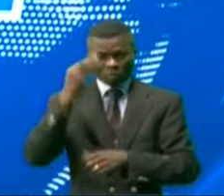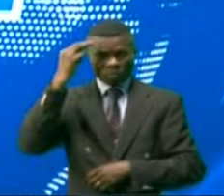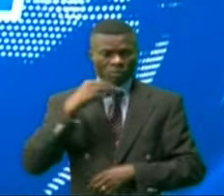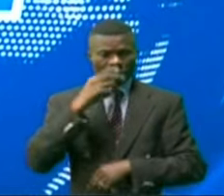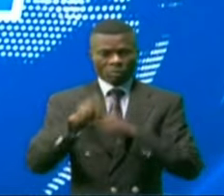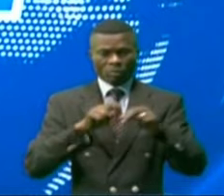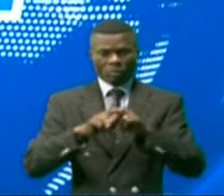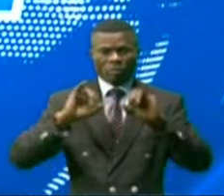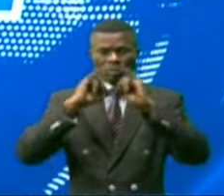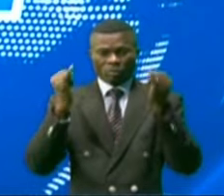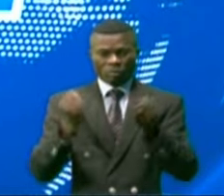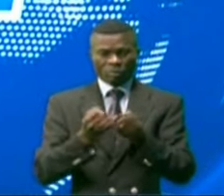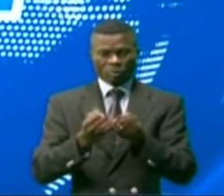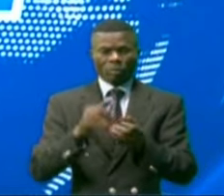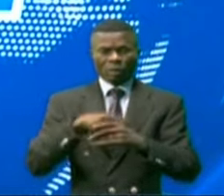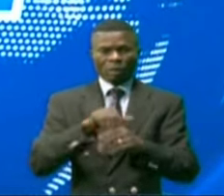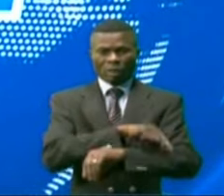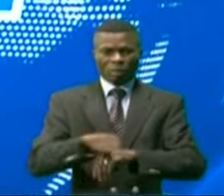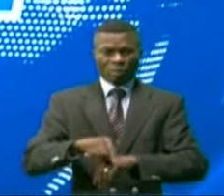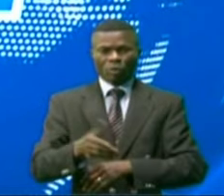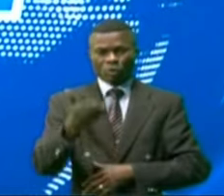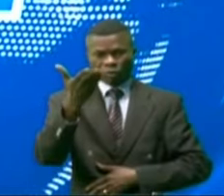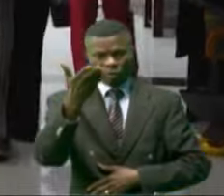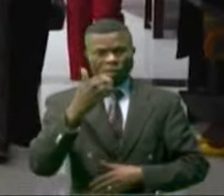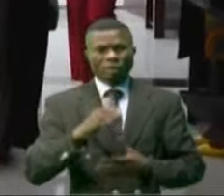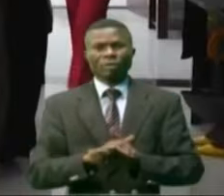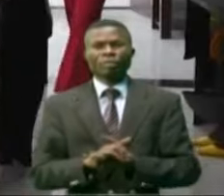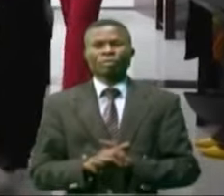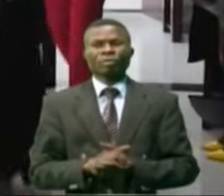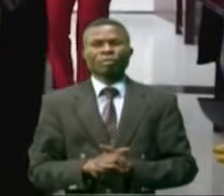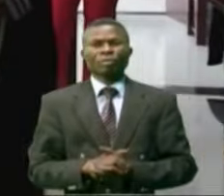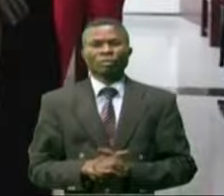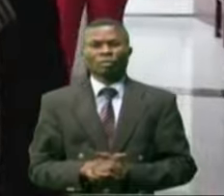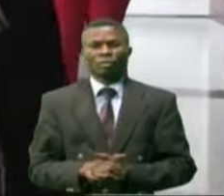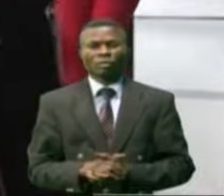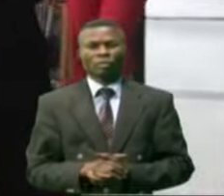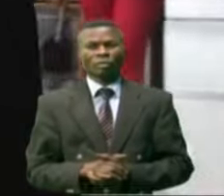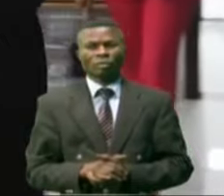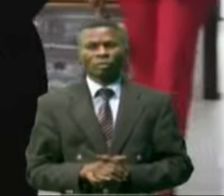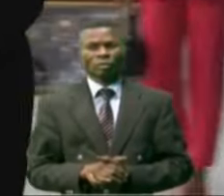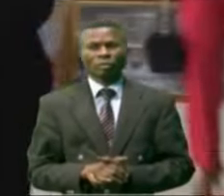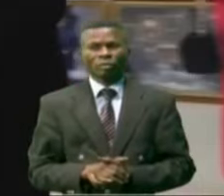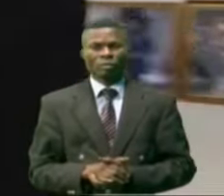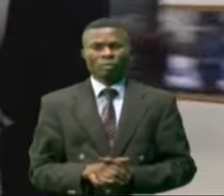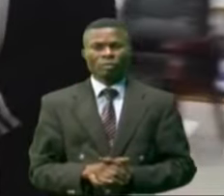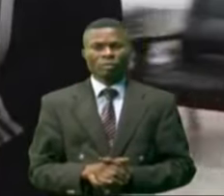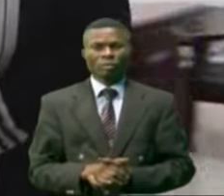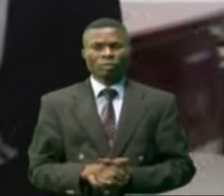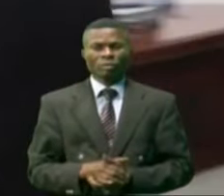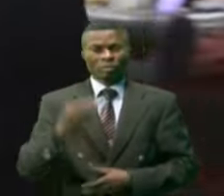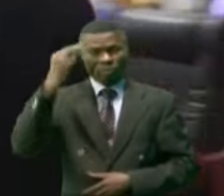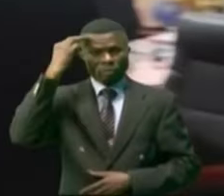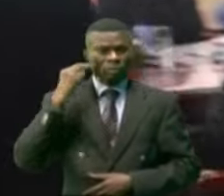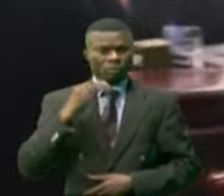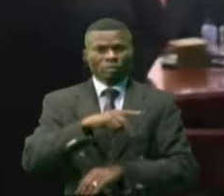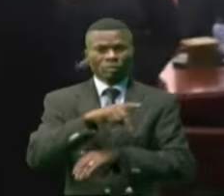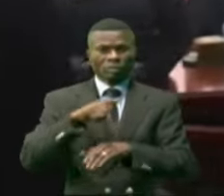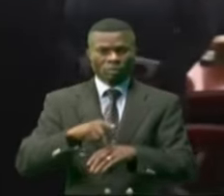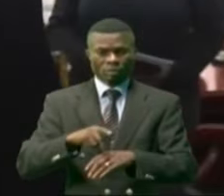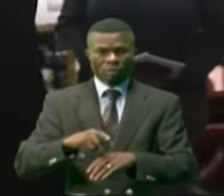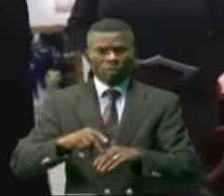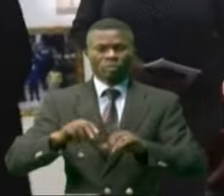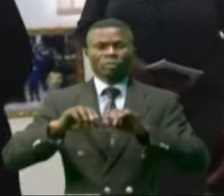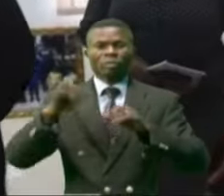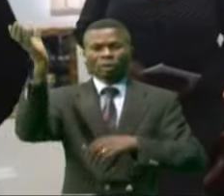de l'industrie. Edith Chala pour le détail. En mission à Kinshasa, la ministre provinciale de l'entrepreneuriat du Congo